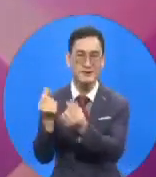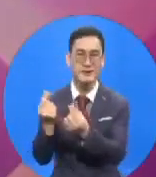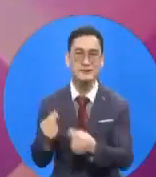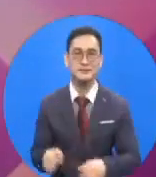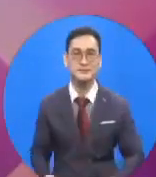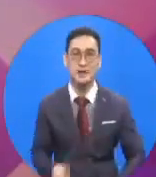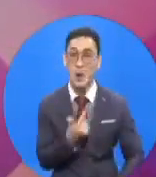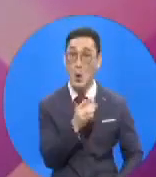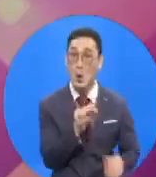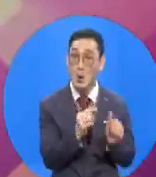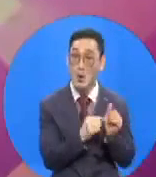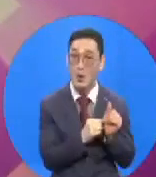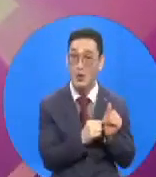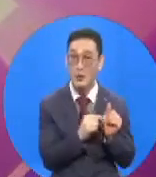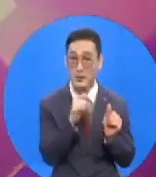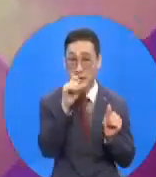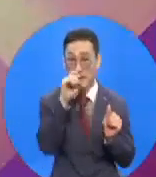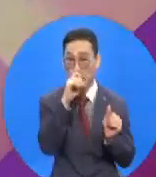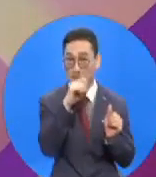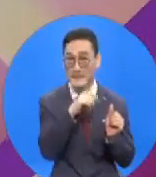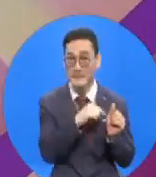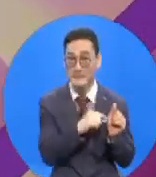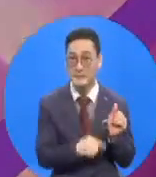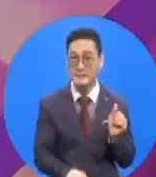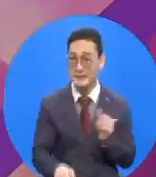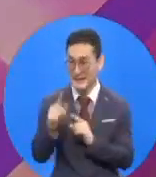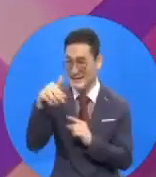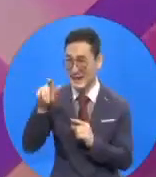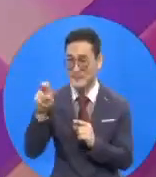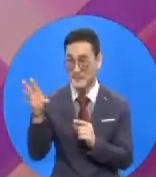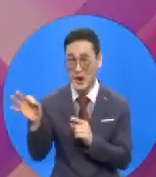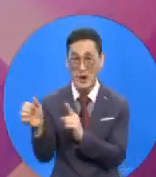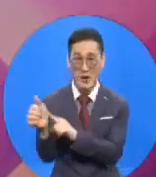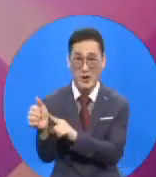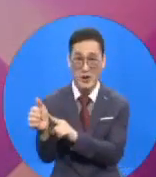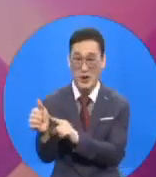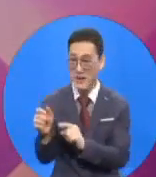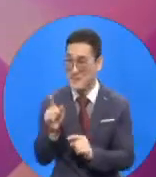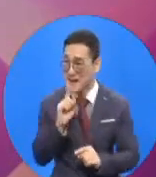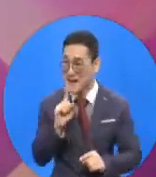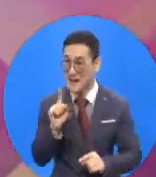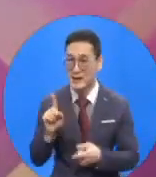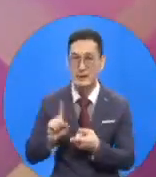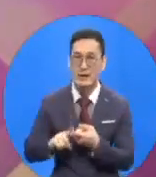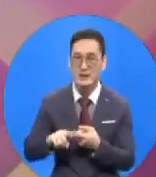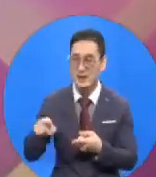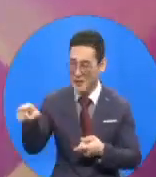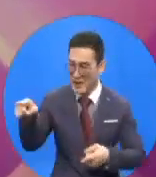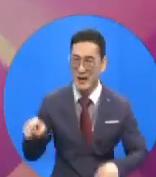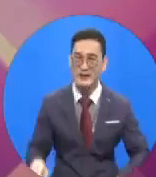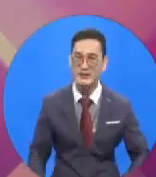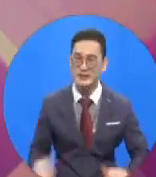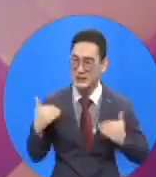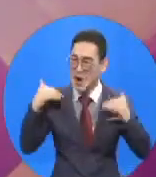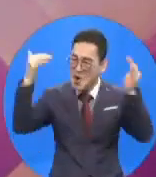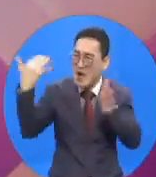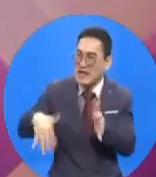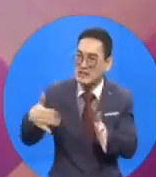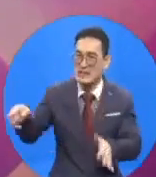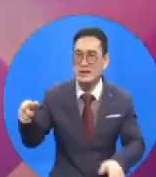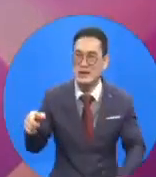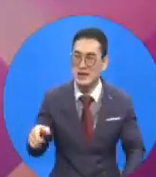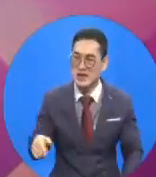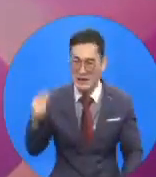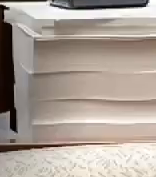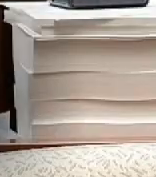원씩 몇 번이고 줄수 있다라고 발언을 했었던 이재명 지사의 발언과 관련해서 철이 없다. 라고 얘기를 해서 주목받고 있습니다.